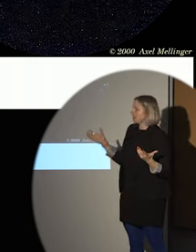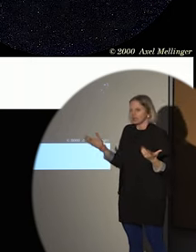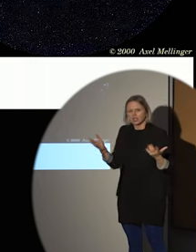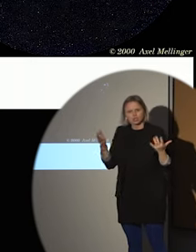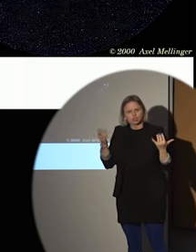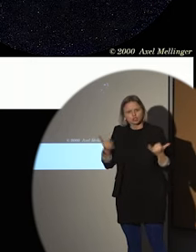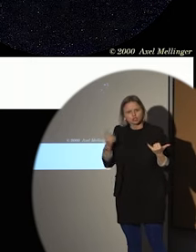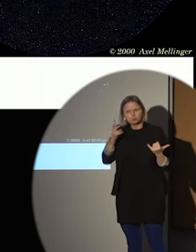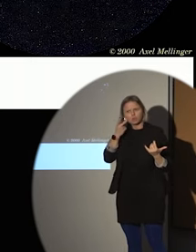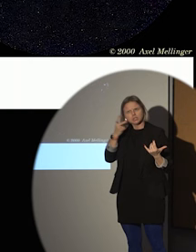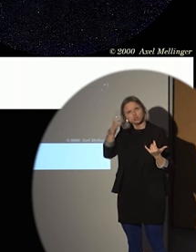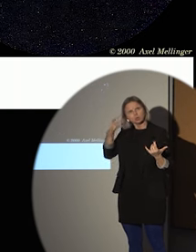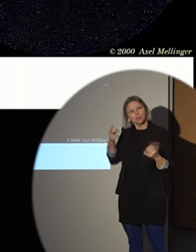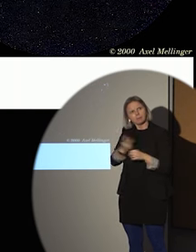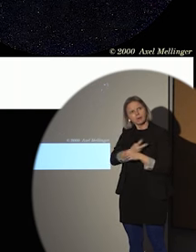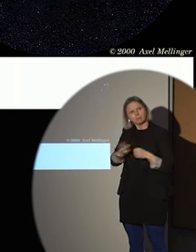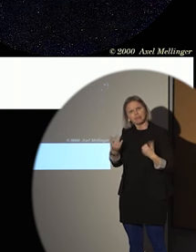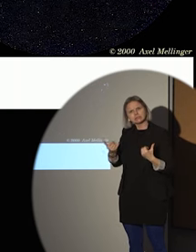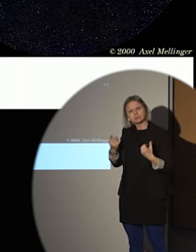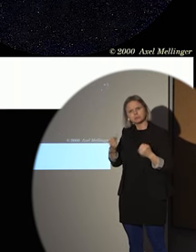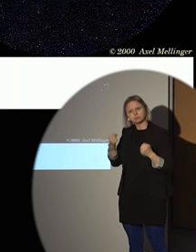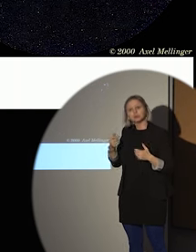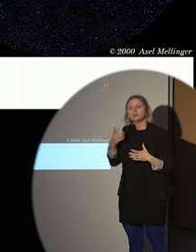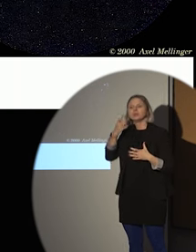placés, ont pu voir, en particulier par des nuits